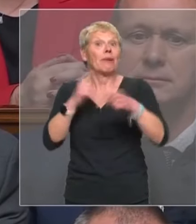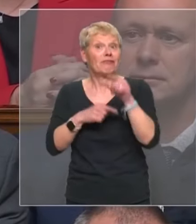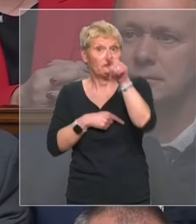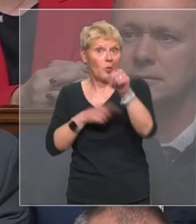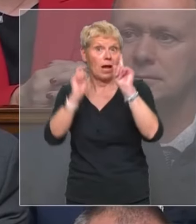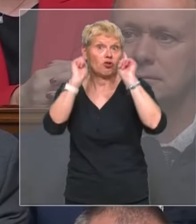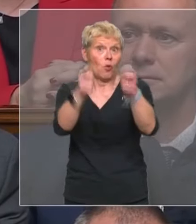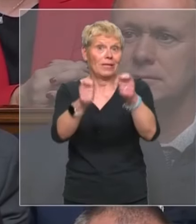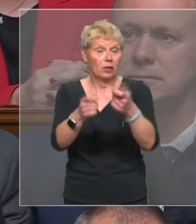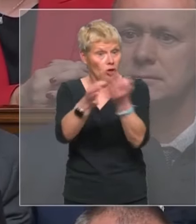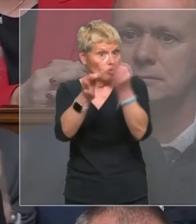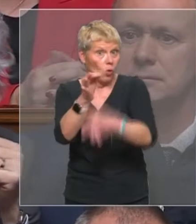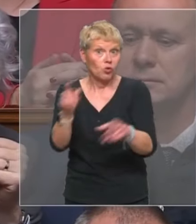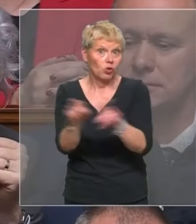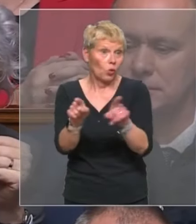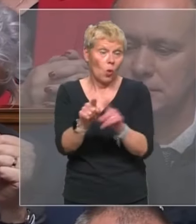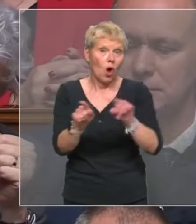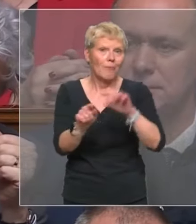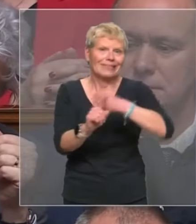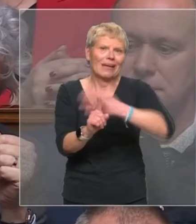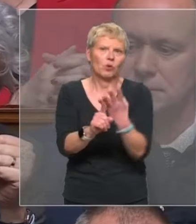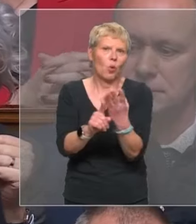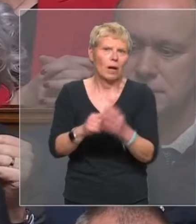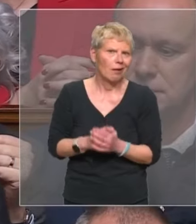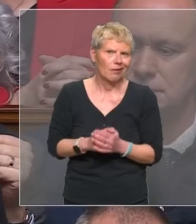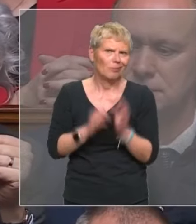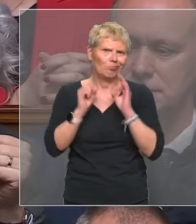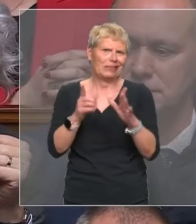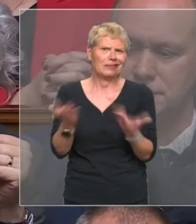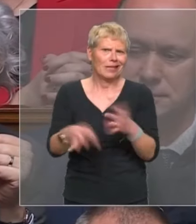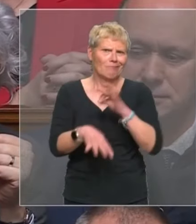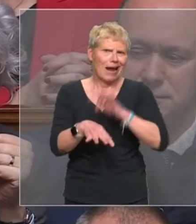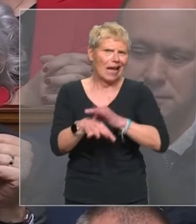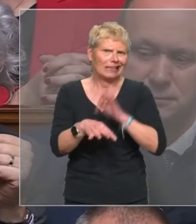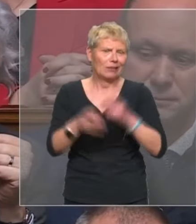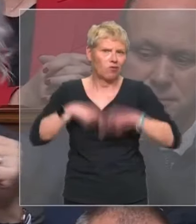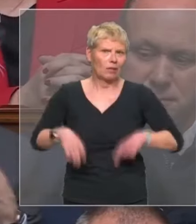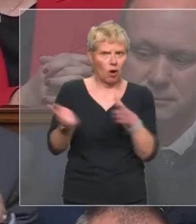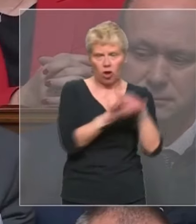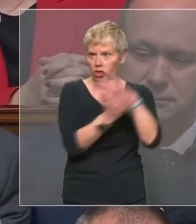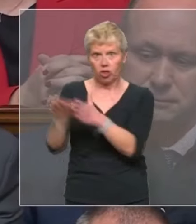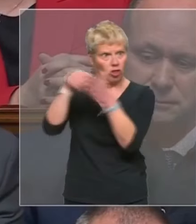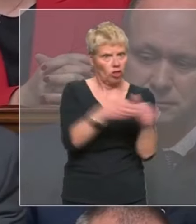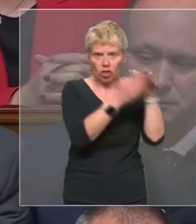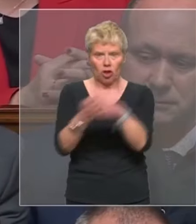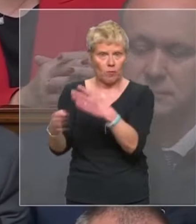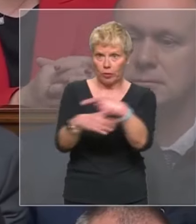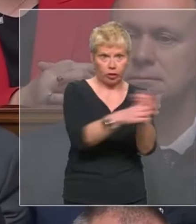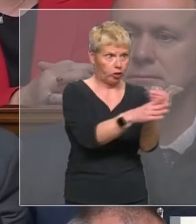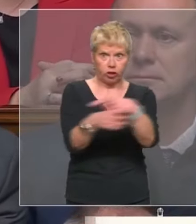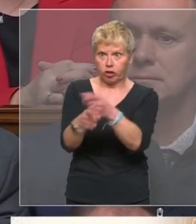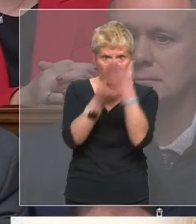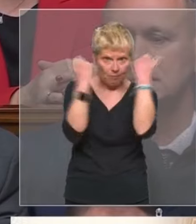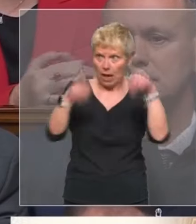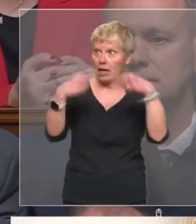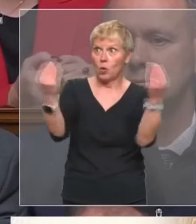n'est pas une solution c'est un symptôme le symptôme d'un gouvernement sans cap sans stratégie sans boussole pour notre école